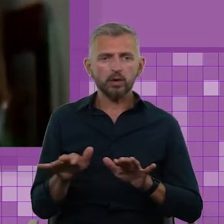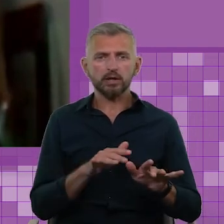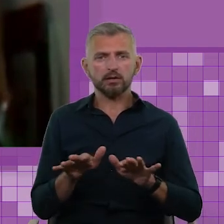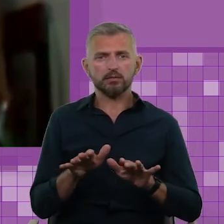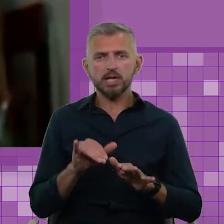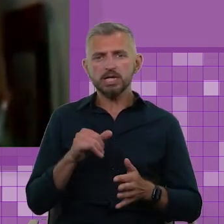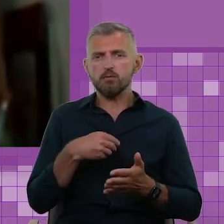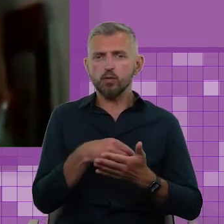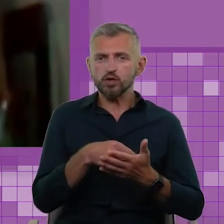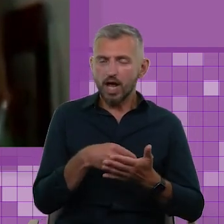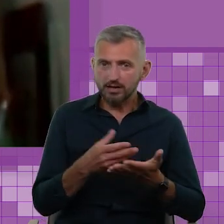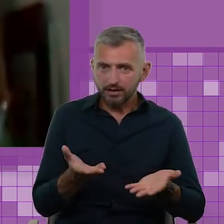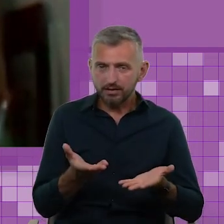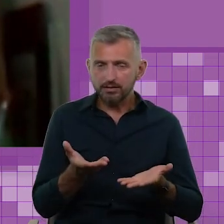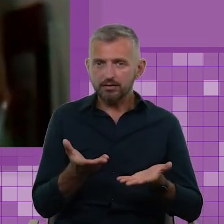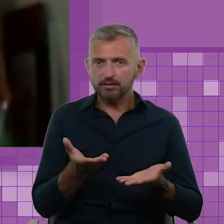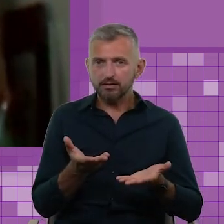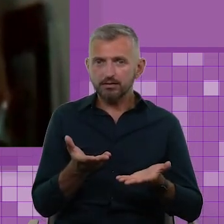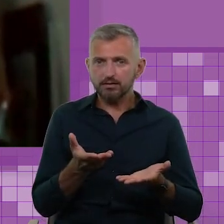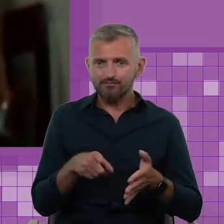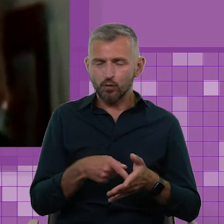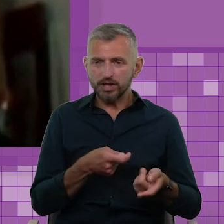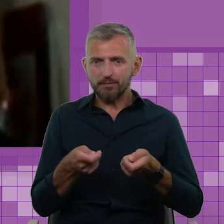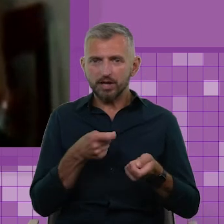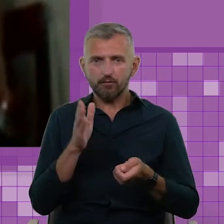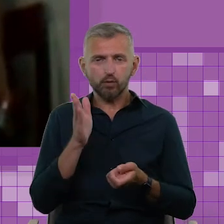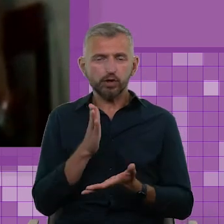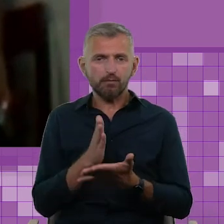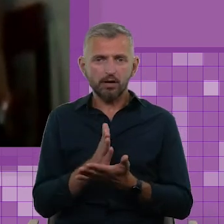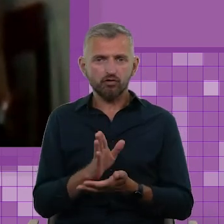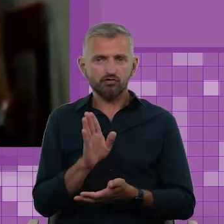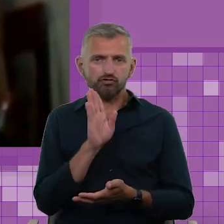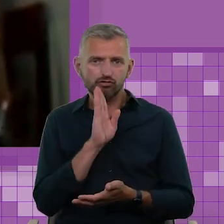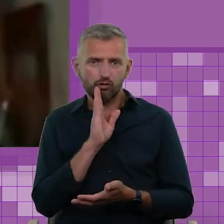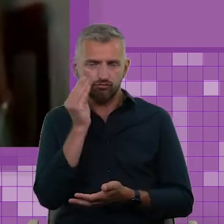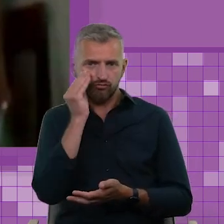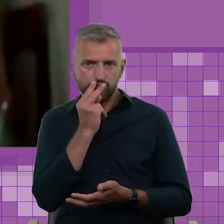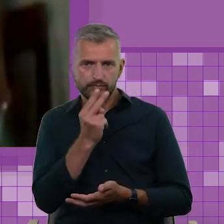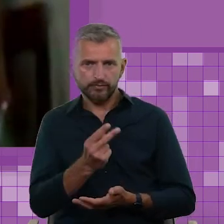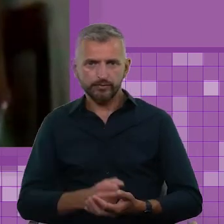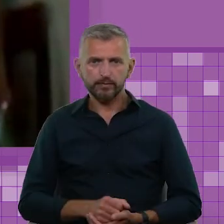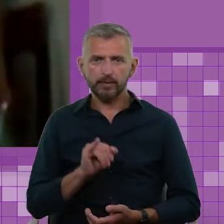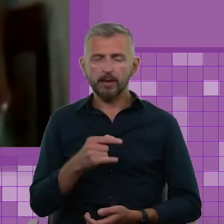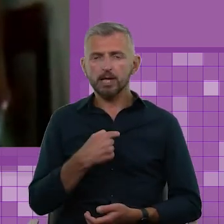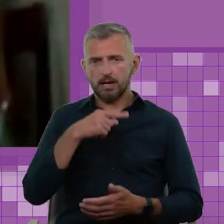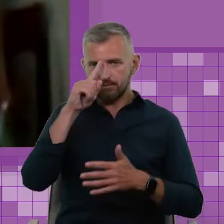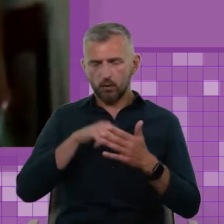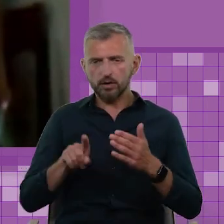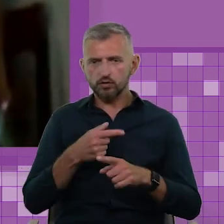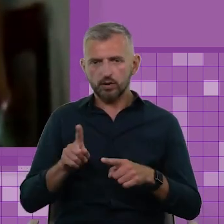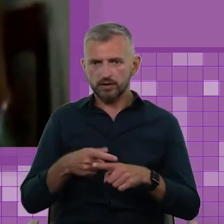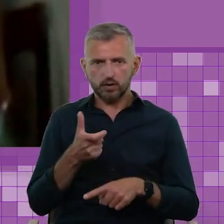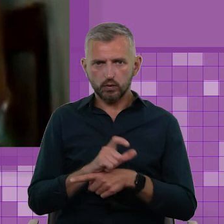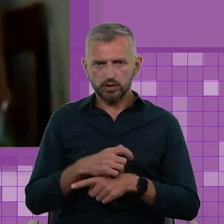і бюджети, звичайно, цих муніципалітетів будуть мати жіночу перспективу. І я переконана, що це